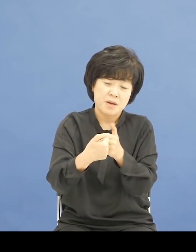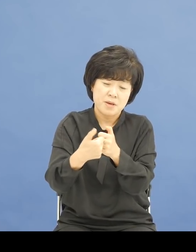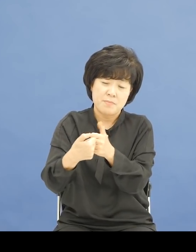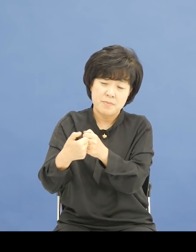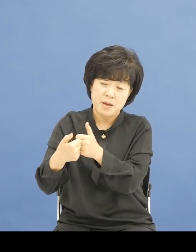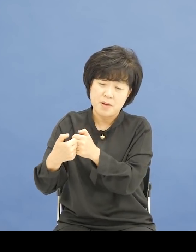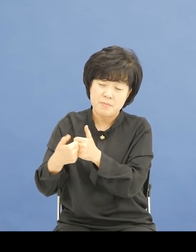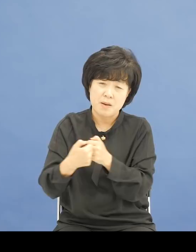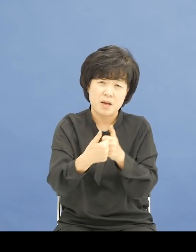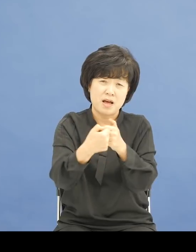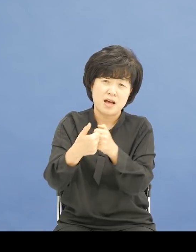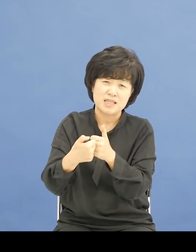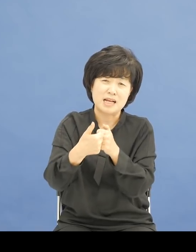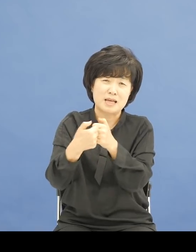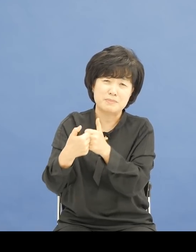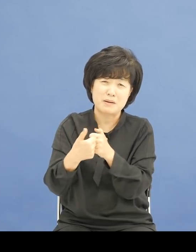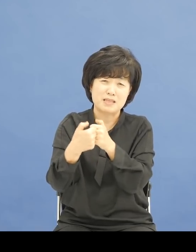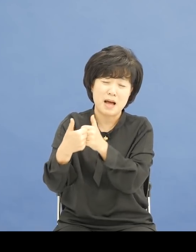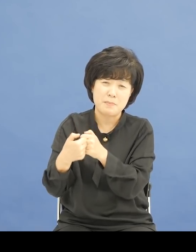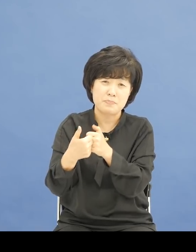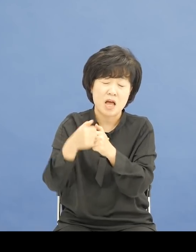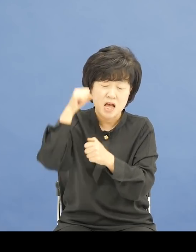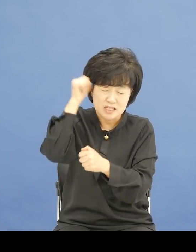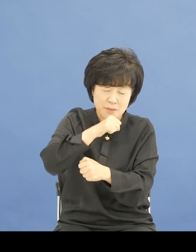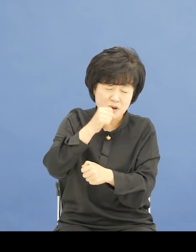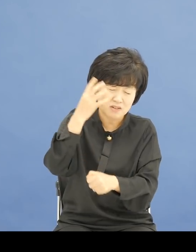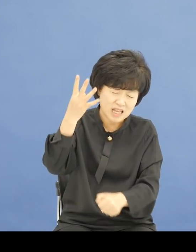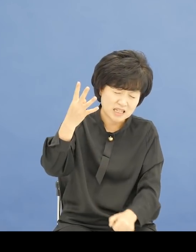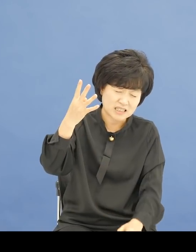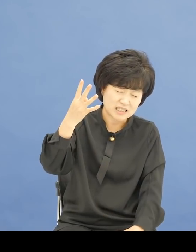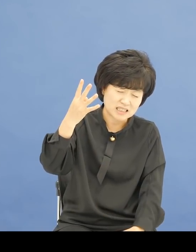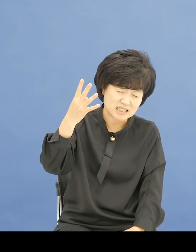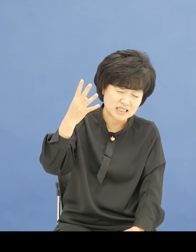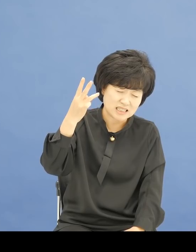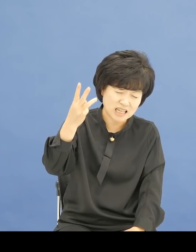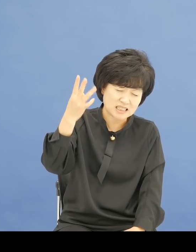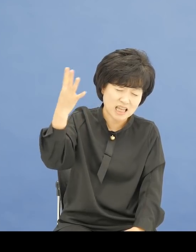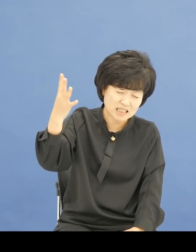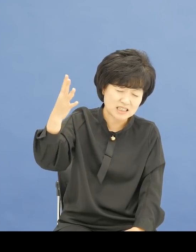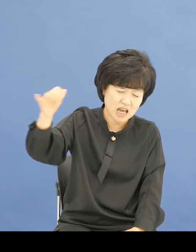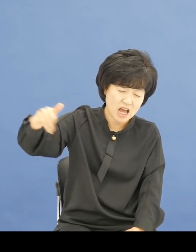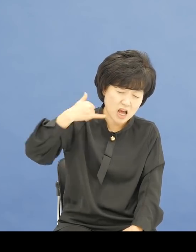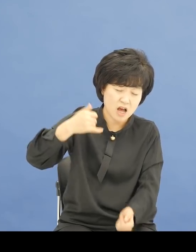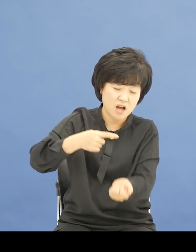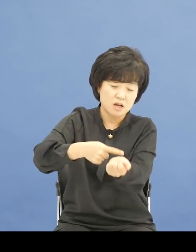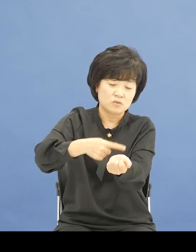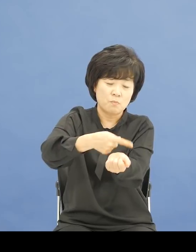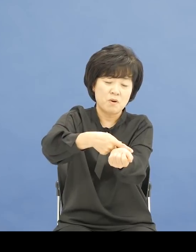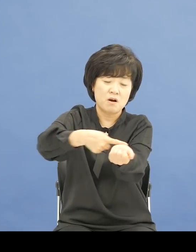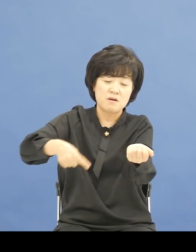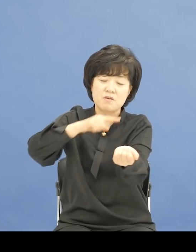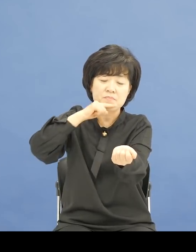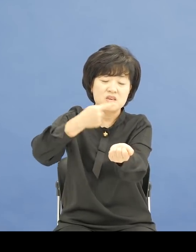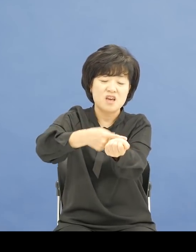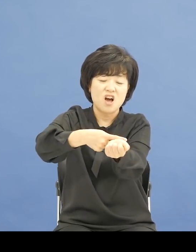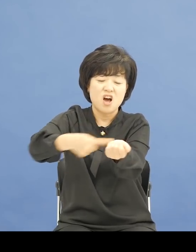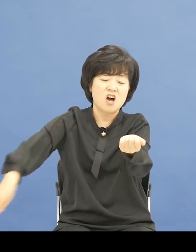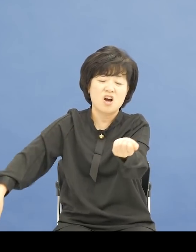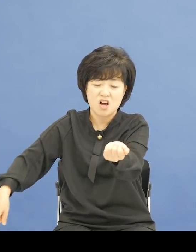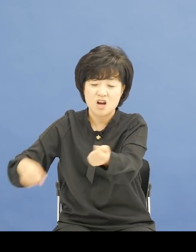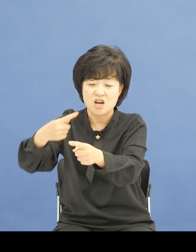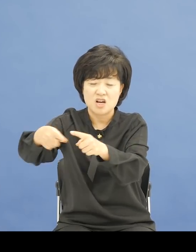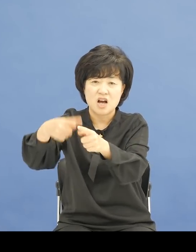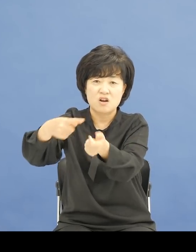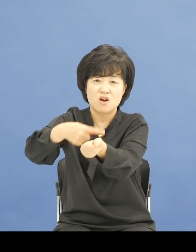몸이 죽어나는 거예요. 힘들죠. 막 새벽 3시, 4시에 다 시도 때도 없이 올라와요? 네, 손목을 그어가지고 피가